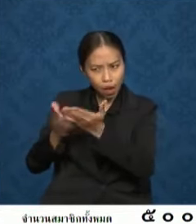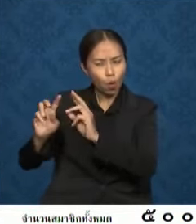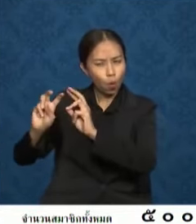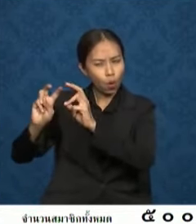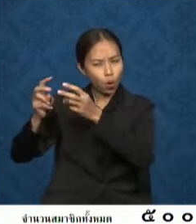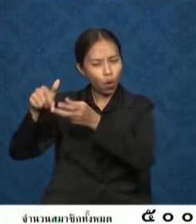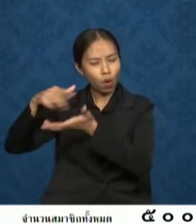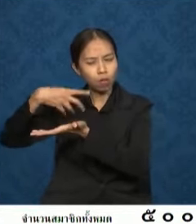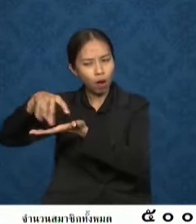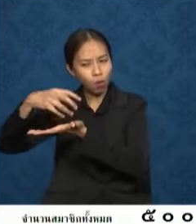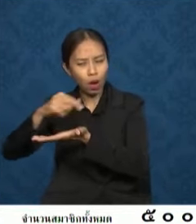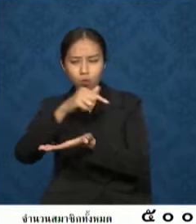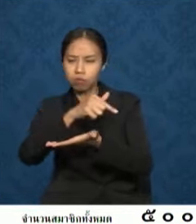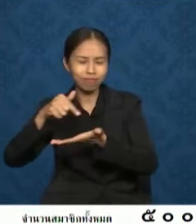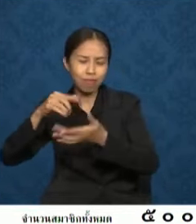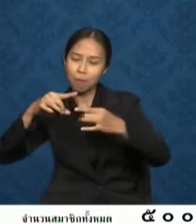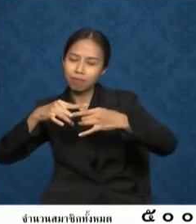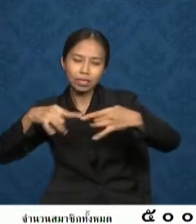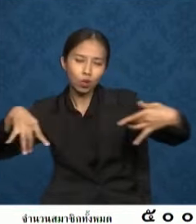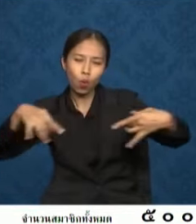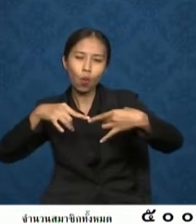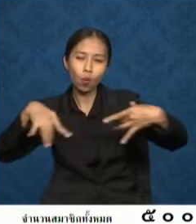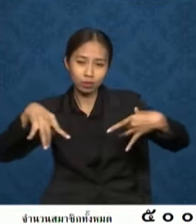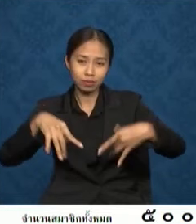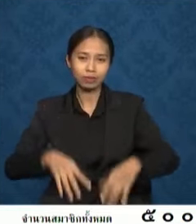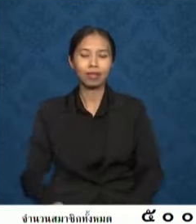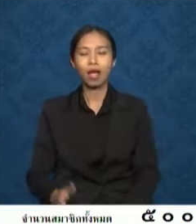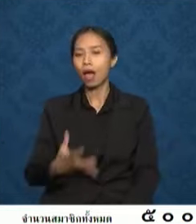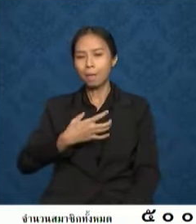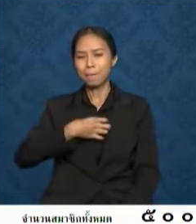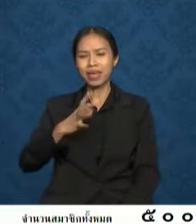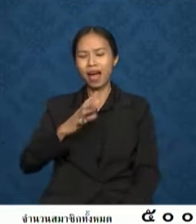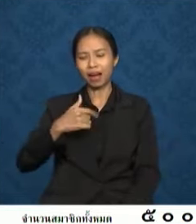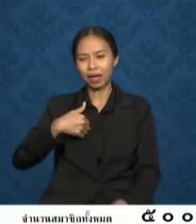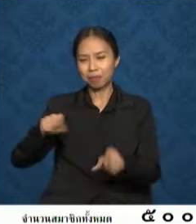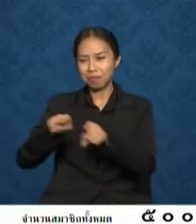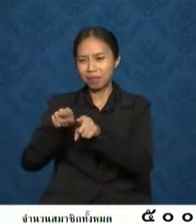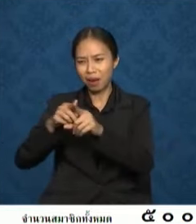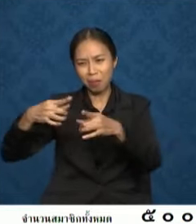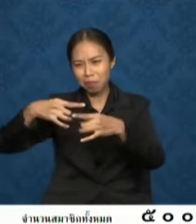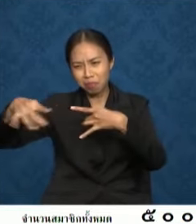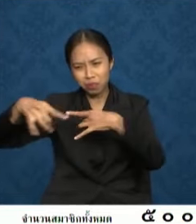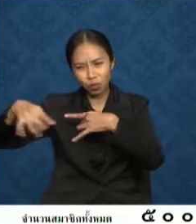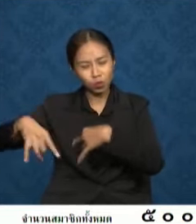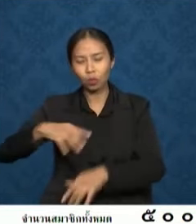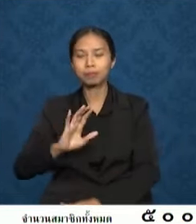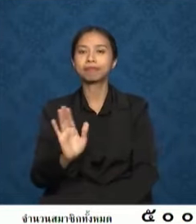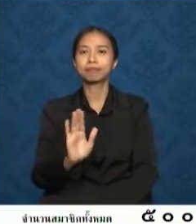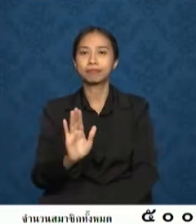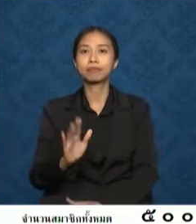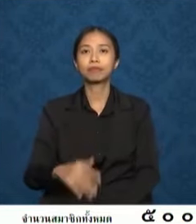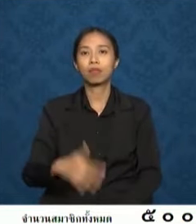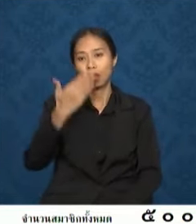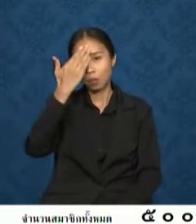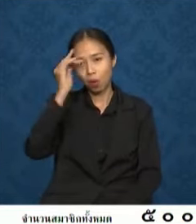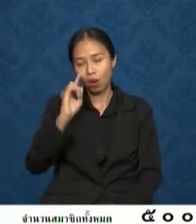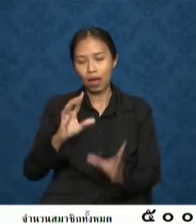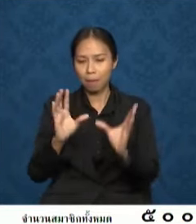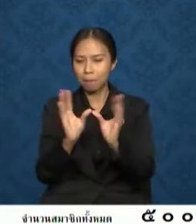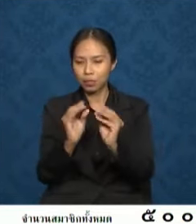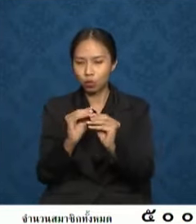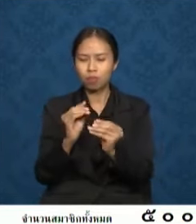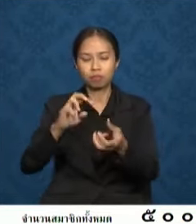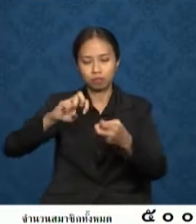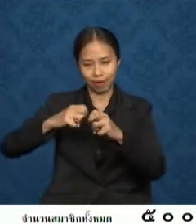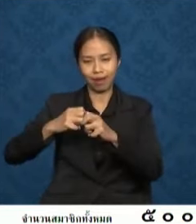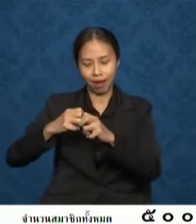นะครับซึ่งตรงนี้เนี่ยเป็นเรื่องที่สำคัญไม่อยากให้เป็นเรื่องประเด็นที่เลยออกไปถ้าเป็นประเด็นที่เลยออกไปเนี่ยนะครับมันก็จะทำให้การประชุมเนี่ยมันไม่ราบ